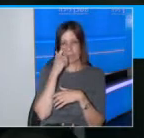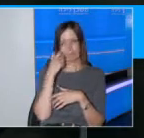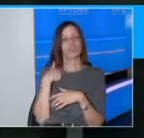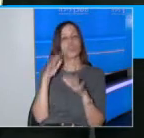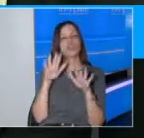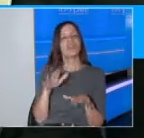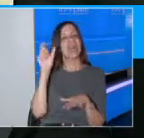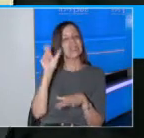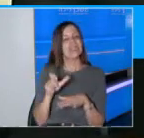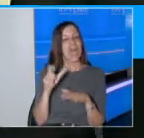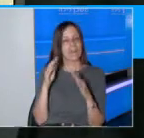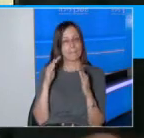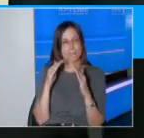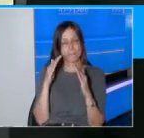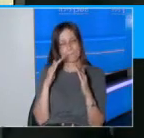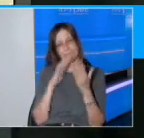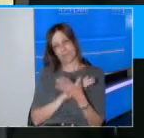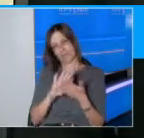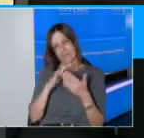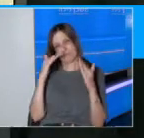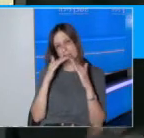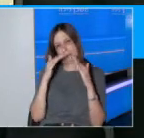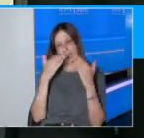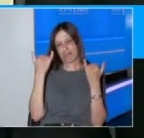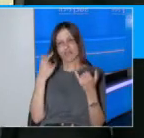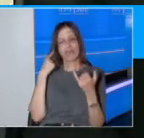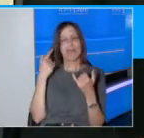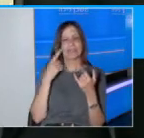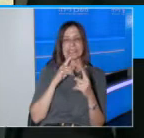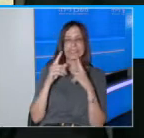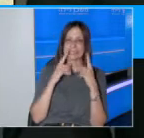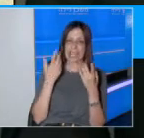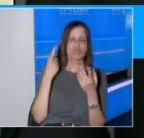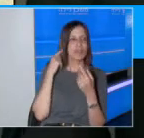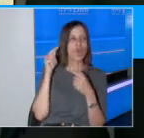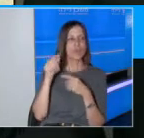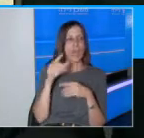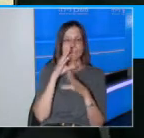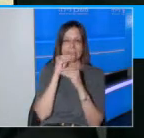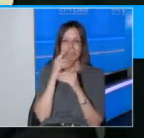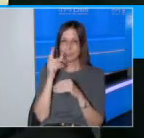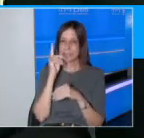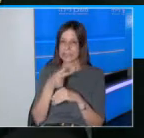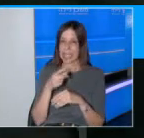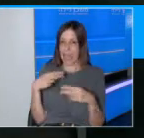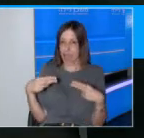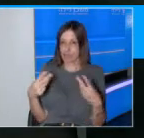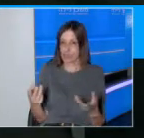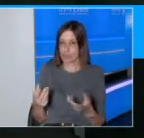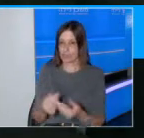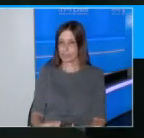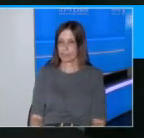יושב האזרח פשוט, אתה יודע, בבית שלו עכשיו, שומע את השיחה, שומע אותך מדבר, הוא צריך לחשוש?